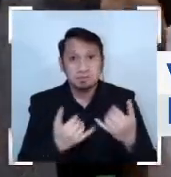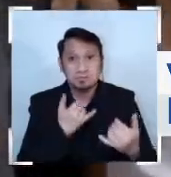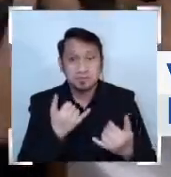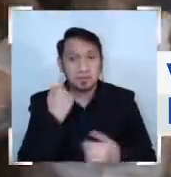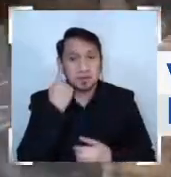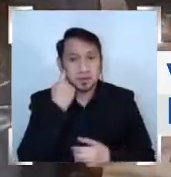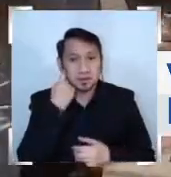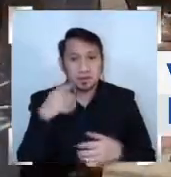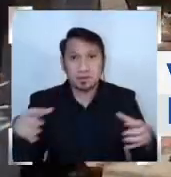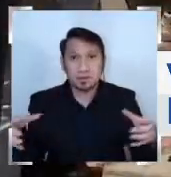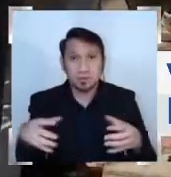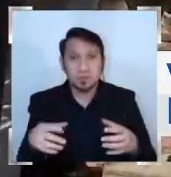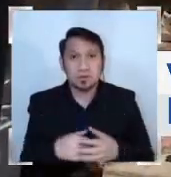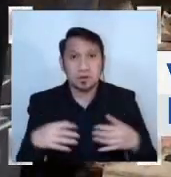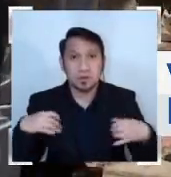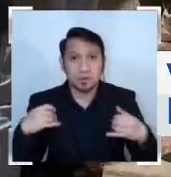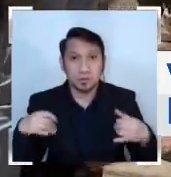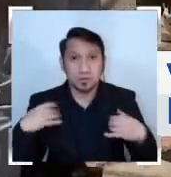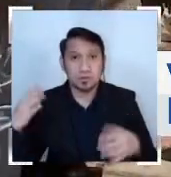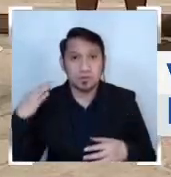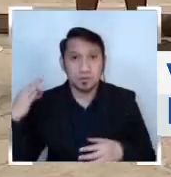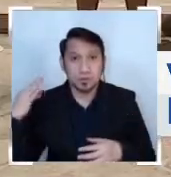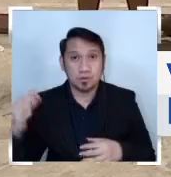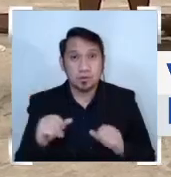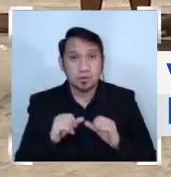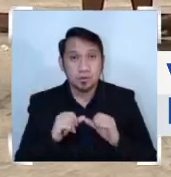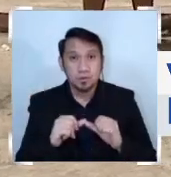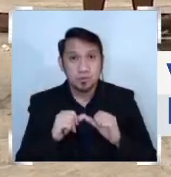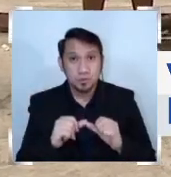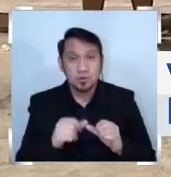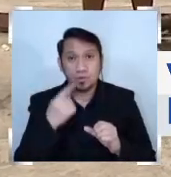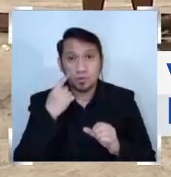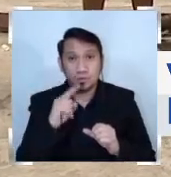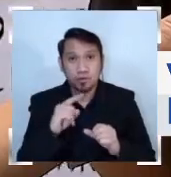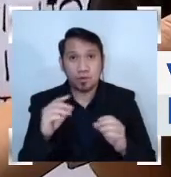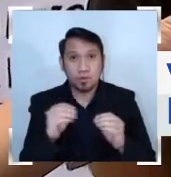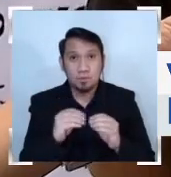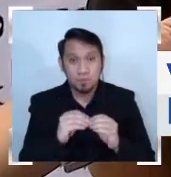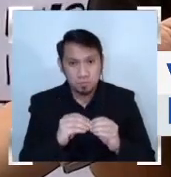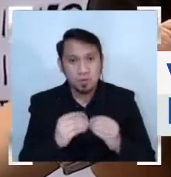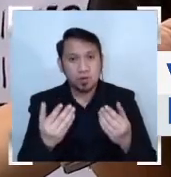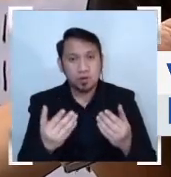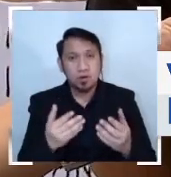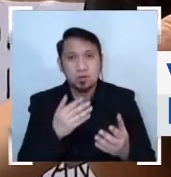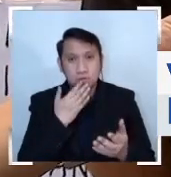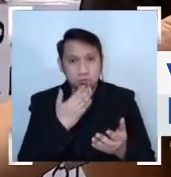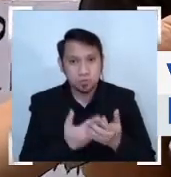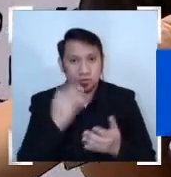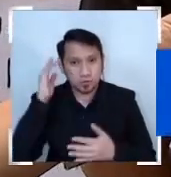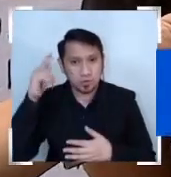youth volunteer para ipanawagan ang pagtuloy ng laban para sa mas tapat na gobyerno. Importante na dapat merong